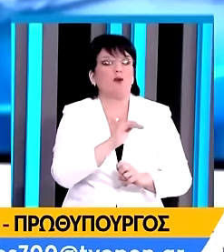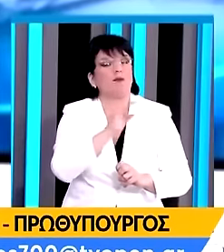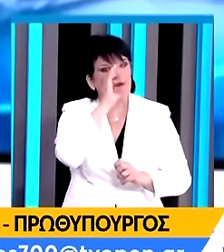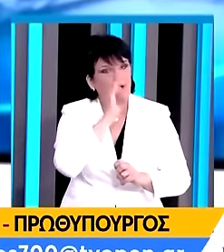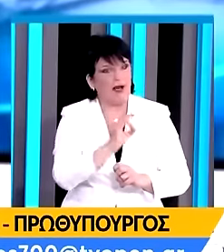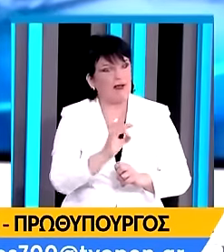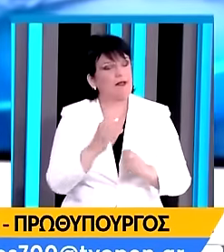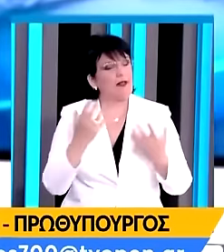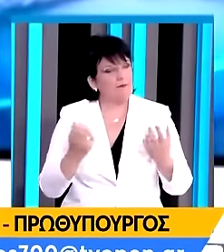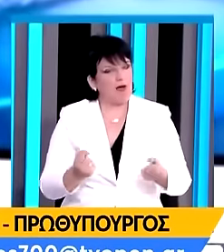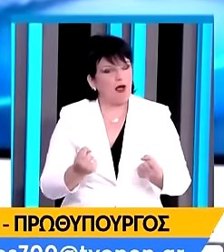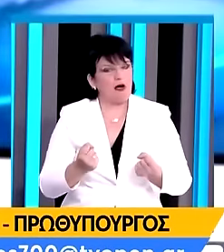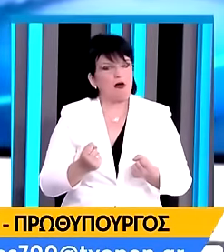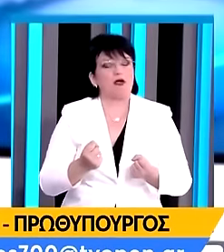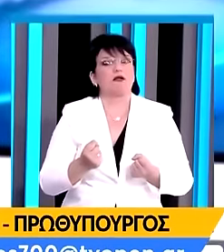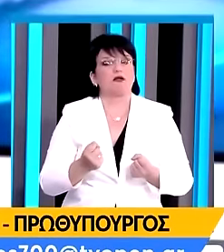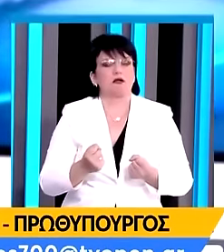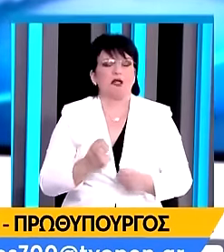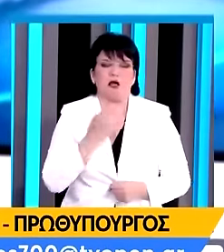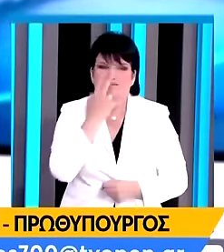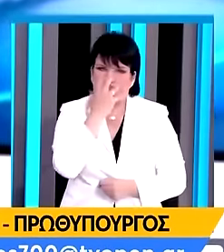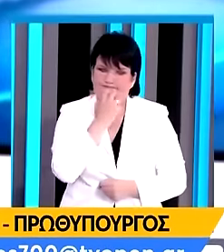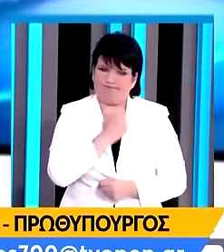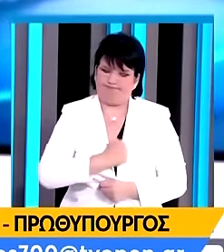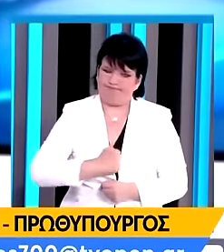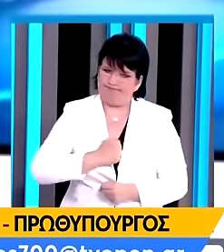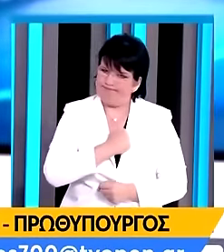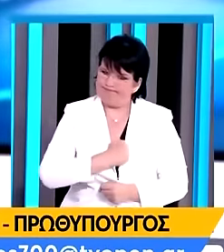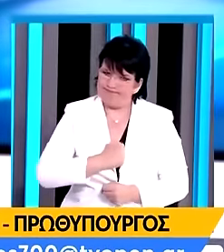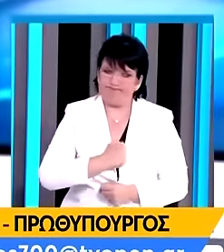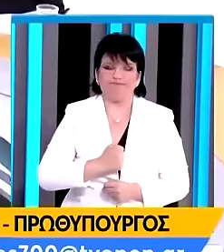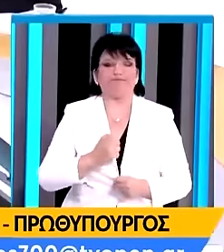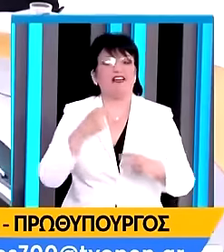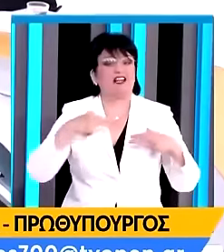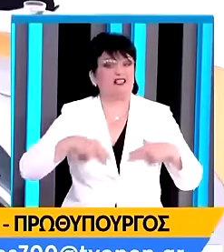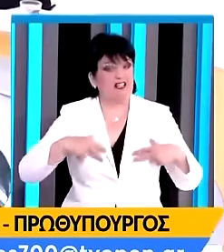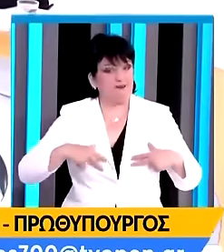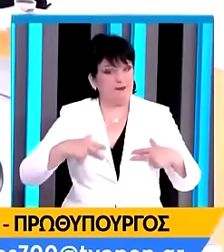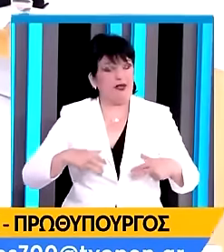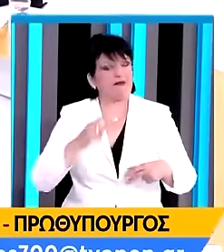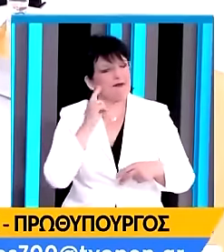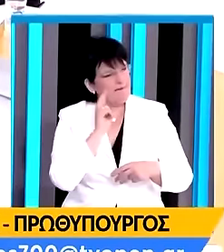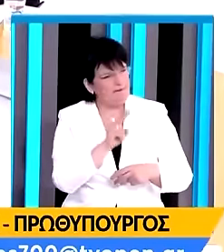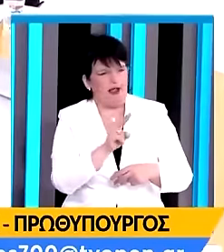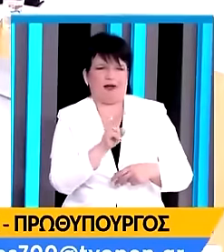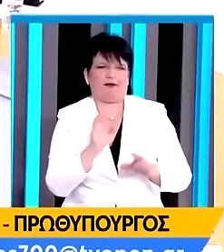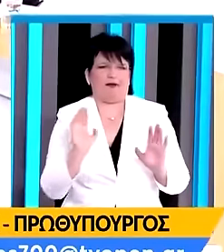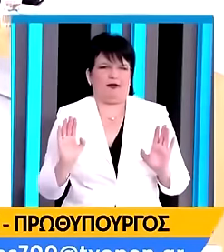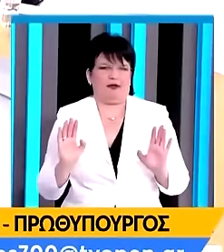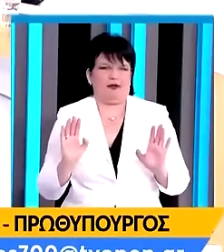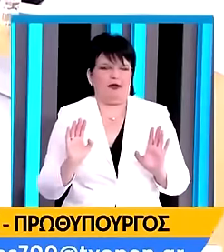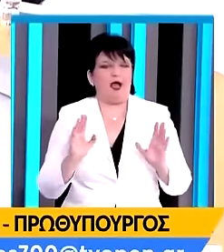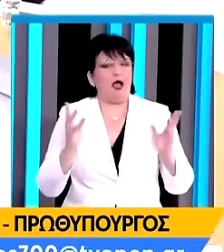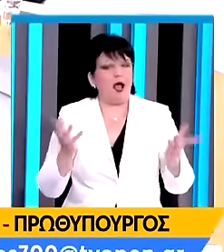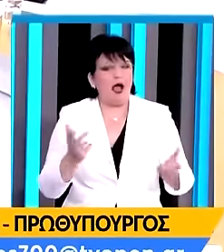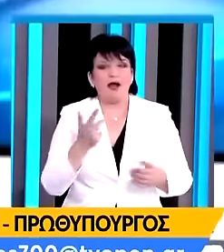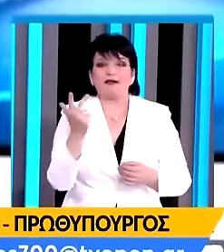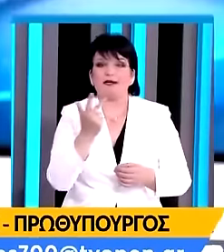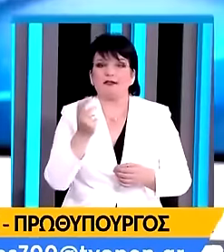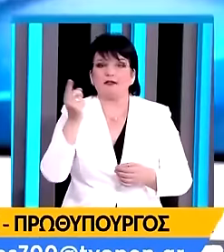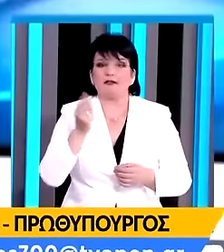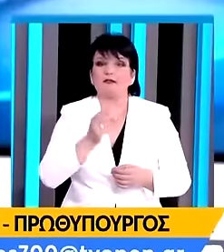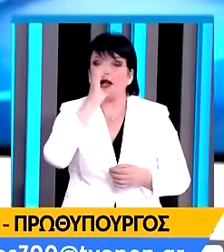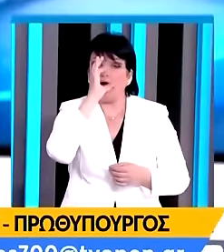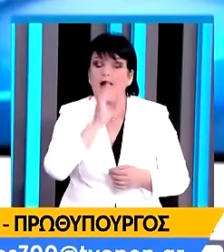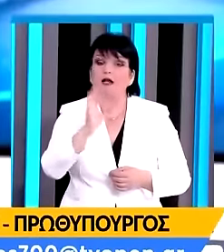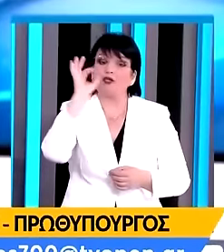είναι. Καταγράφεται μία δυσαρέσκεια, καταγράφονται και θετικά για την κυβέρνηση, καταγράφεται και μία δυσαρέσκεια όμως. Άρα το 33 είναι